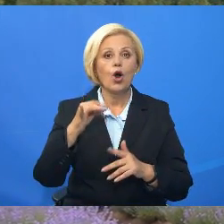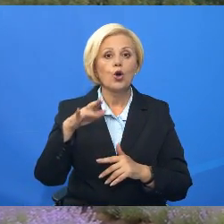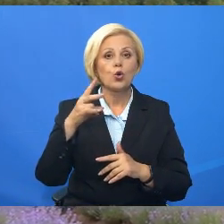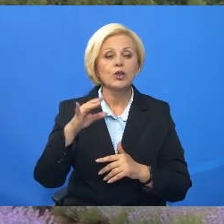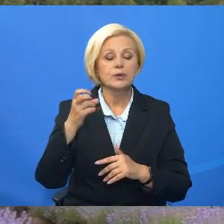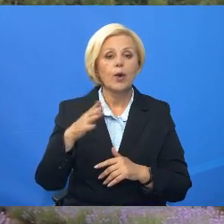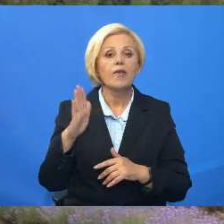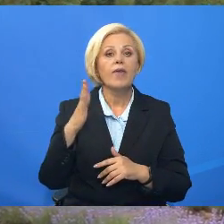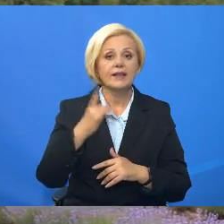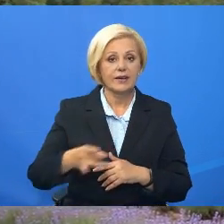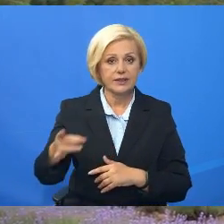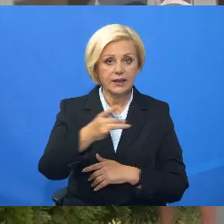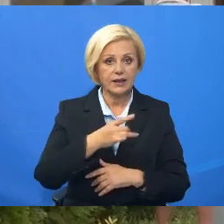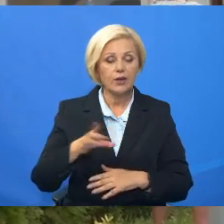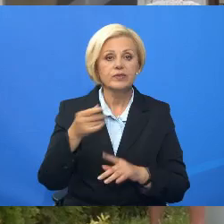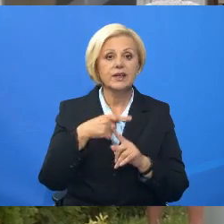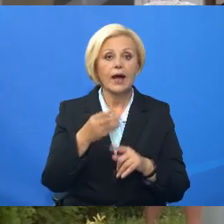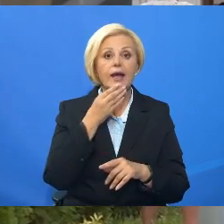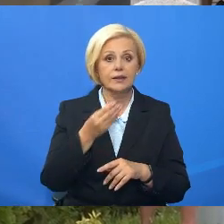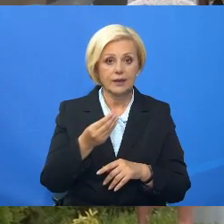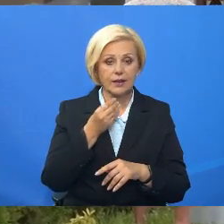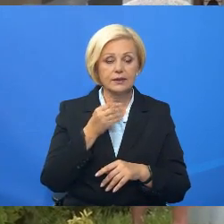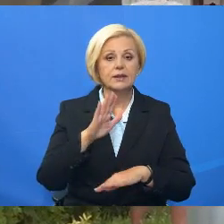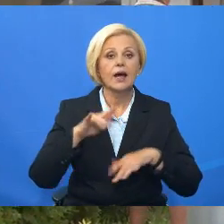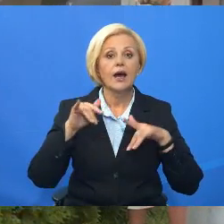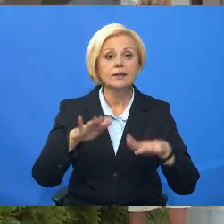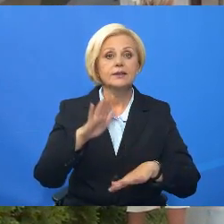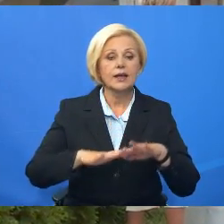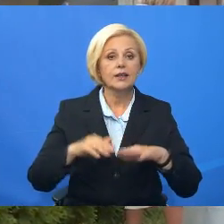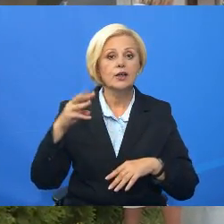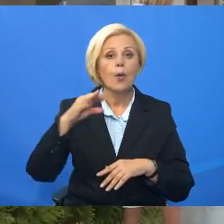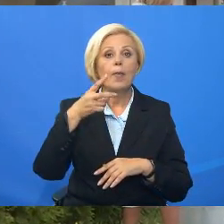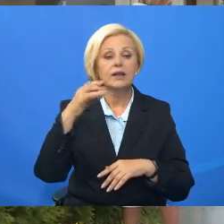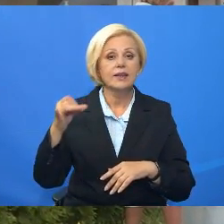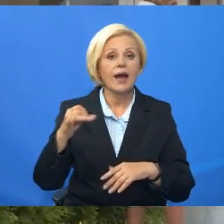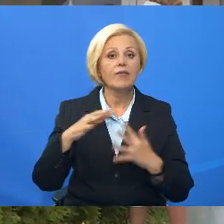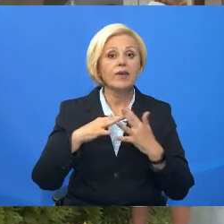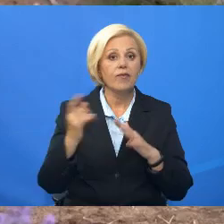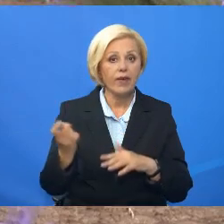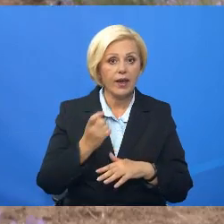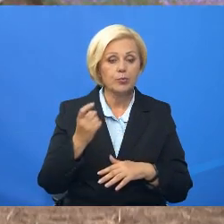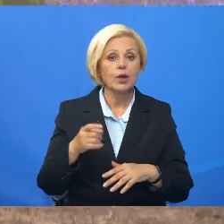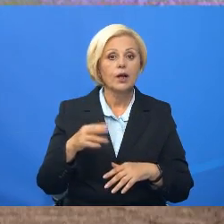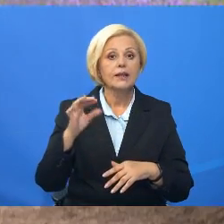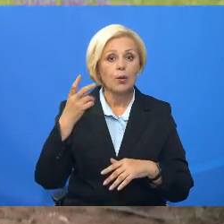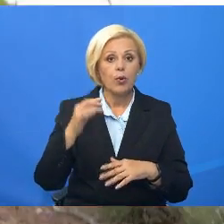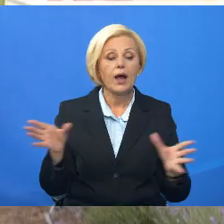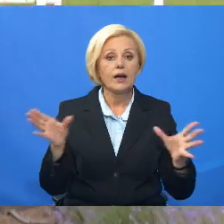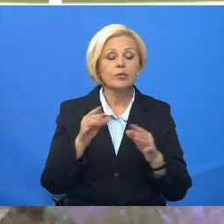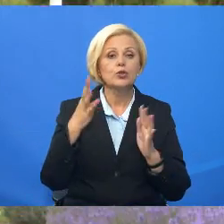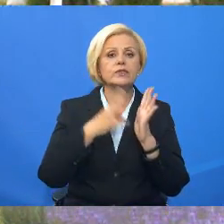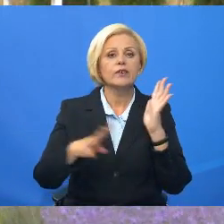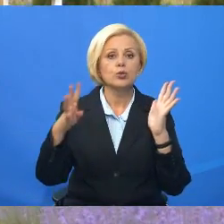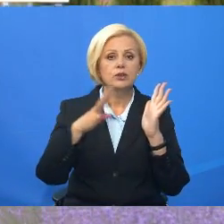Рудня-Спонецкая Веткаўскага района. Уся гэта прыгажосць справа рук молдаванского фермера. Олег Дабуляк разом с семьей еще в 99-м